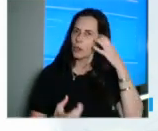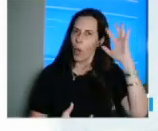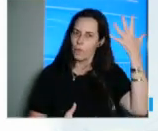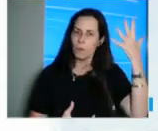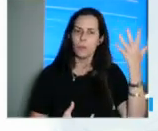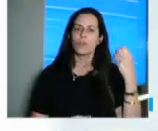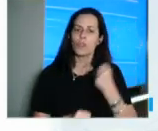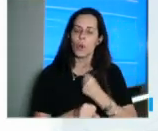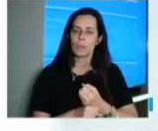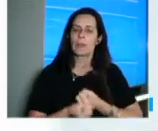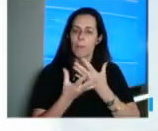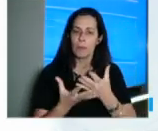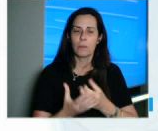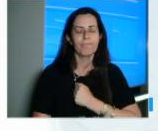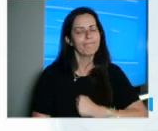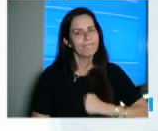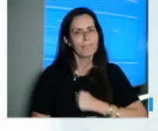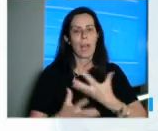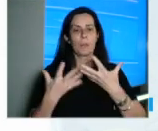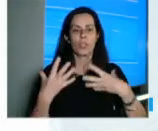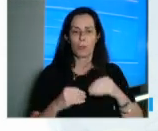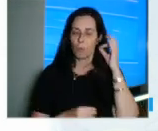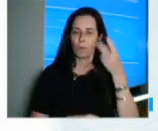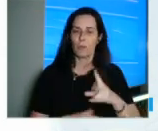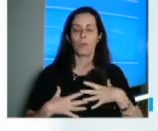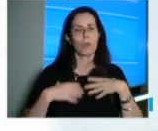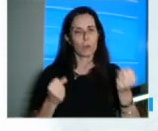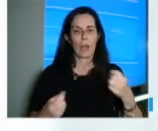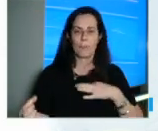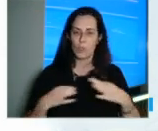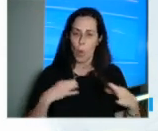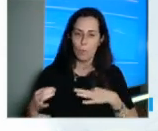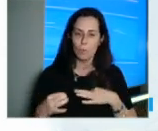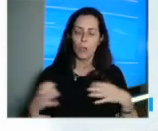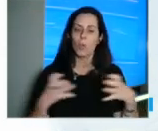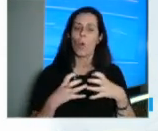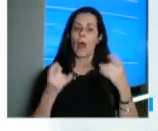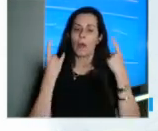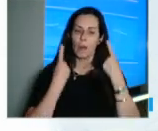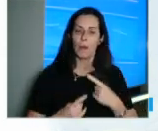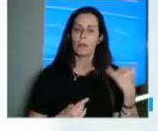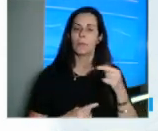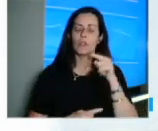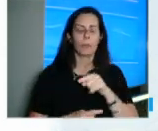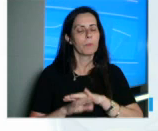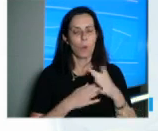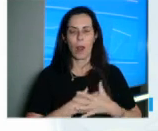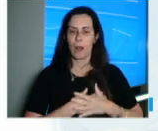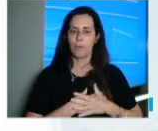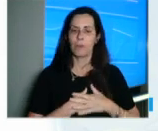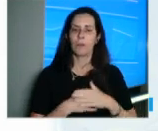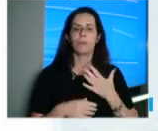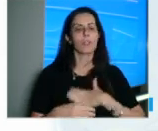מטורפים שמיישמים את המסר, תנחומים למשפחת הנרצחת ורפואה שלמה לפצועים. תנועת חב"ד תמיד נמצאת שם עם כל